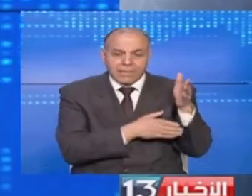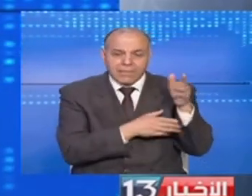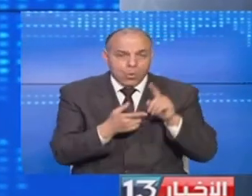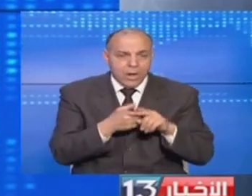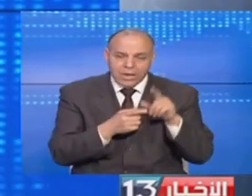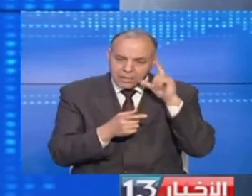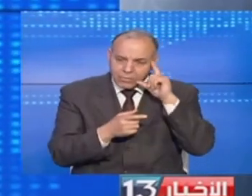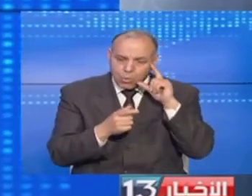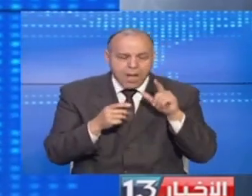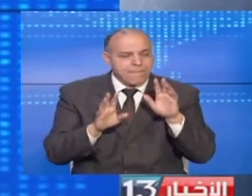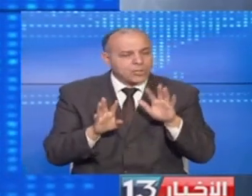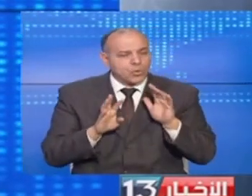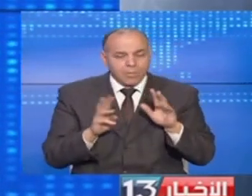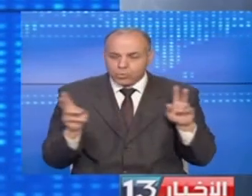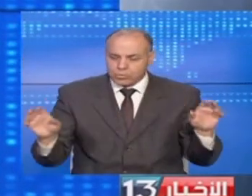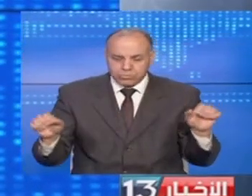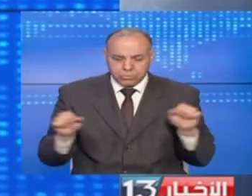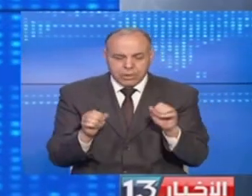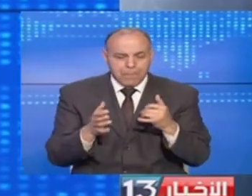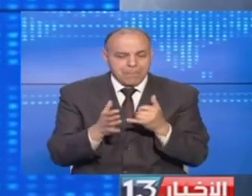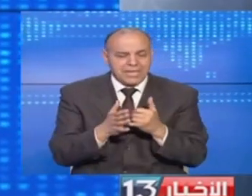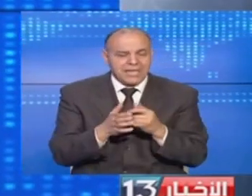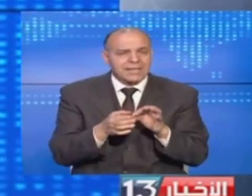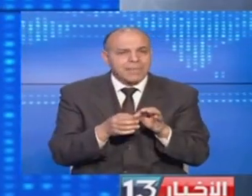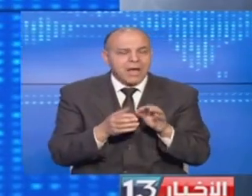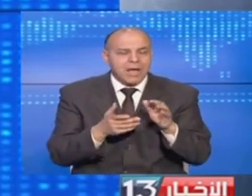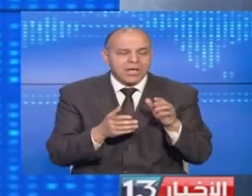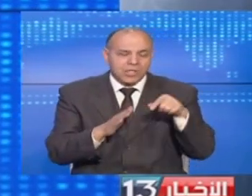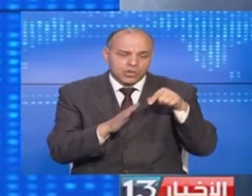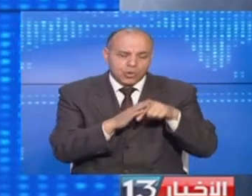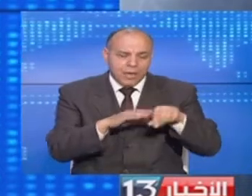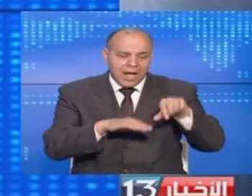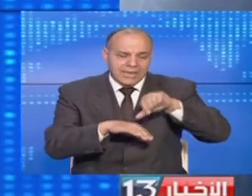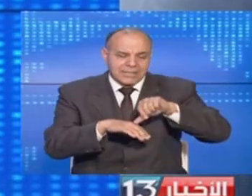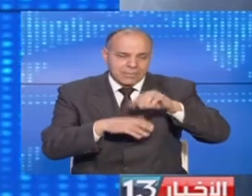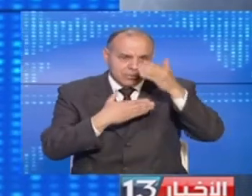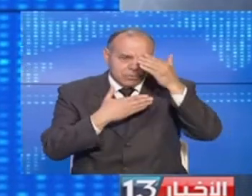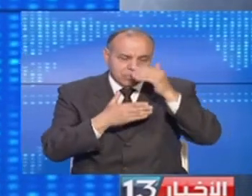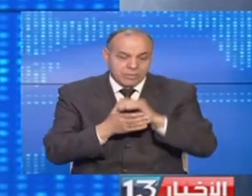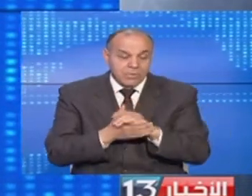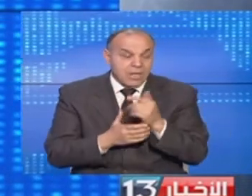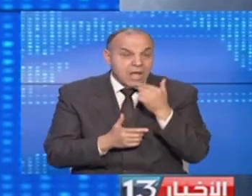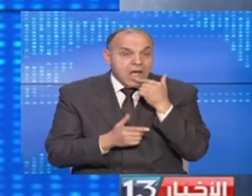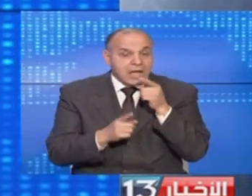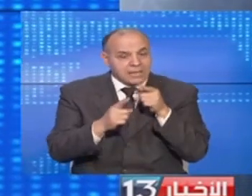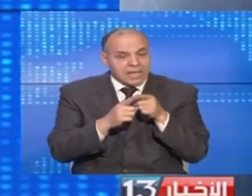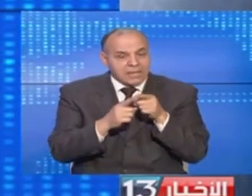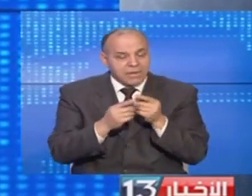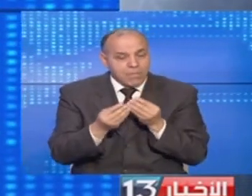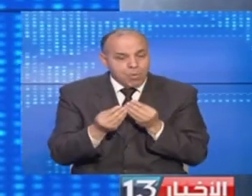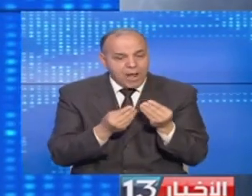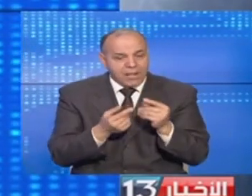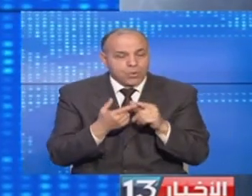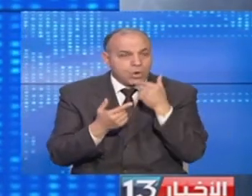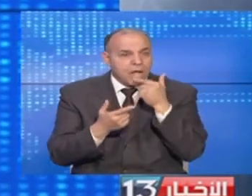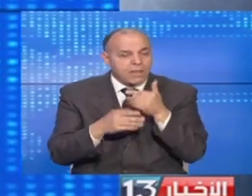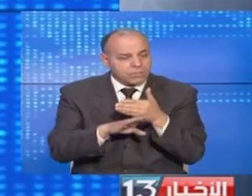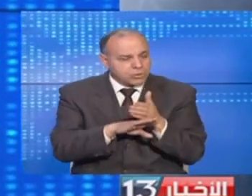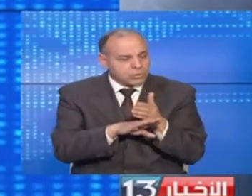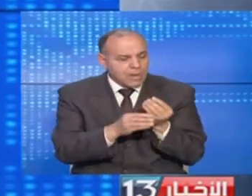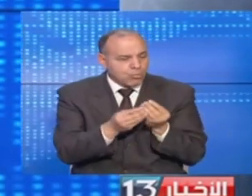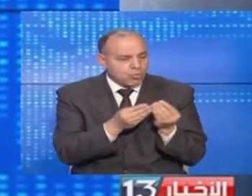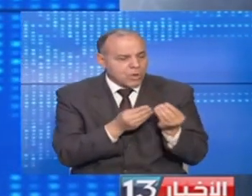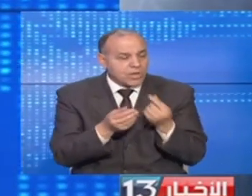ومجلس النواب في مدينه بوزنيقه جنوبي العاصمه الرباط وتهدف هذه المباحثات الى استكمال